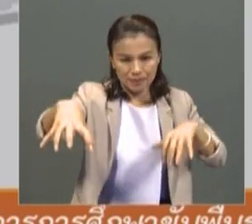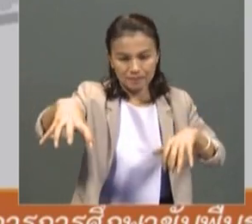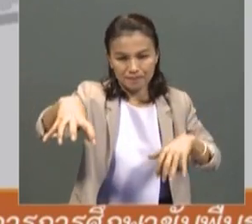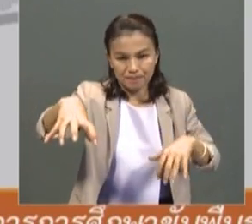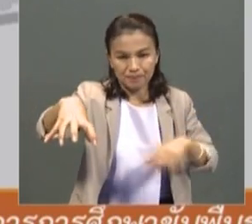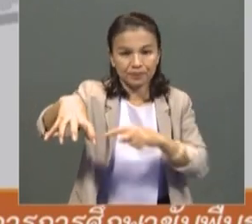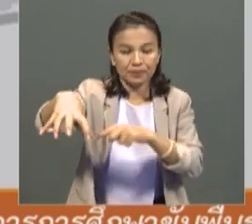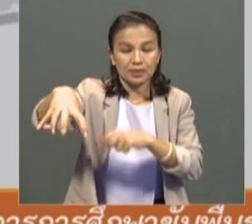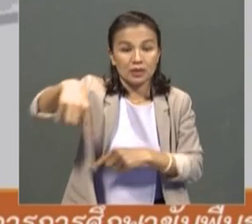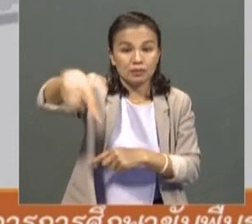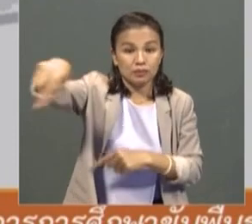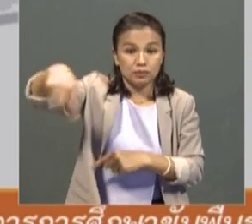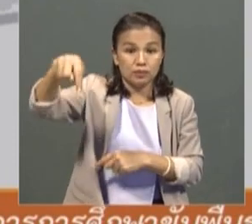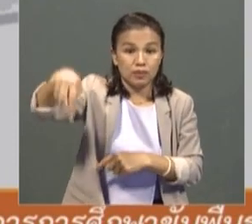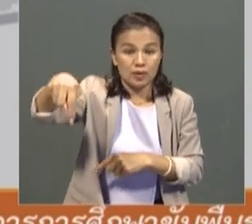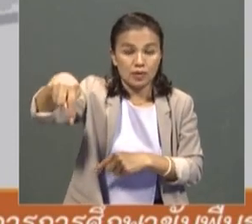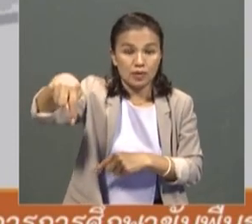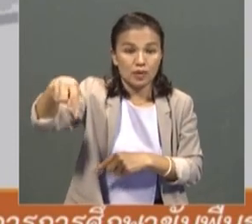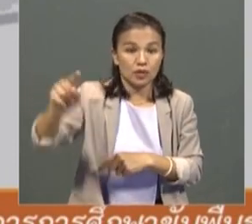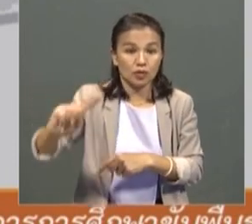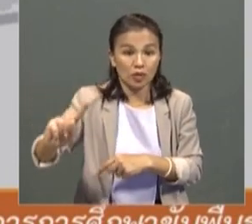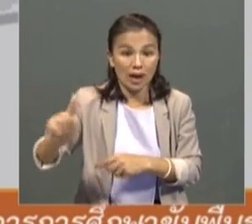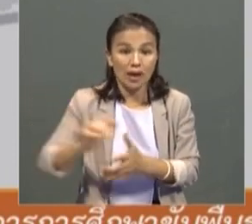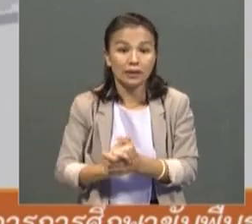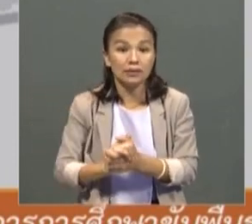တခြား54ခရိုင်ကကြတော့